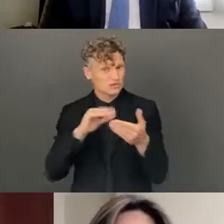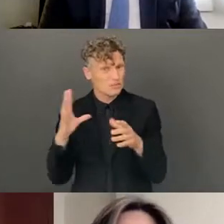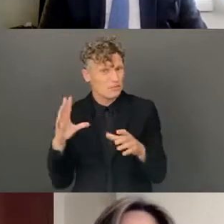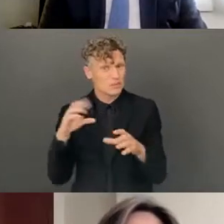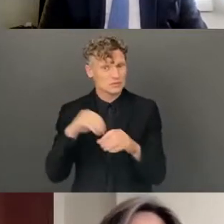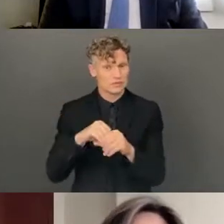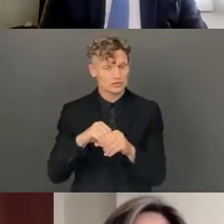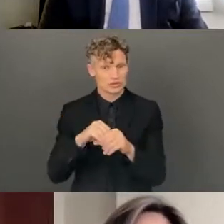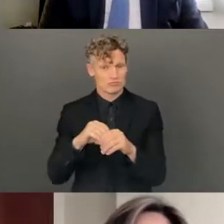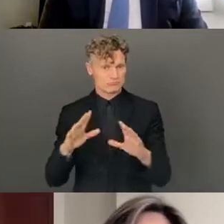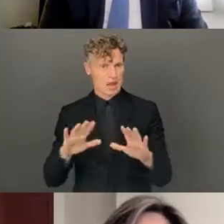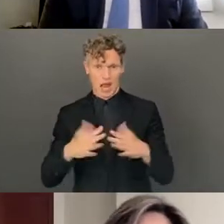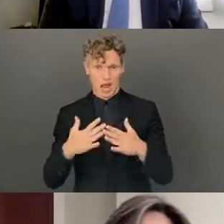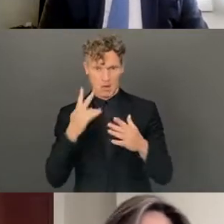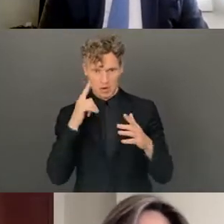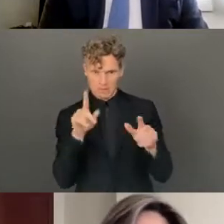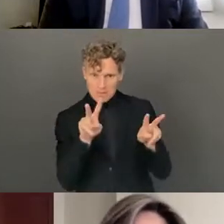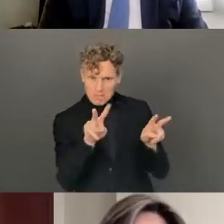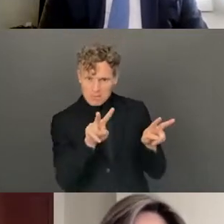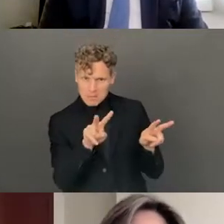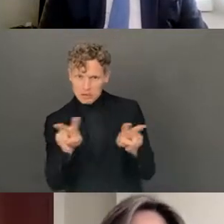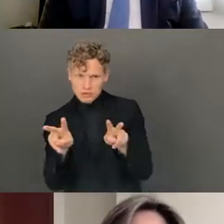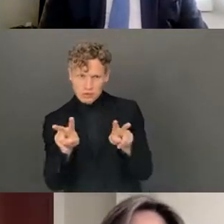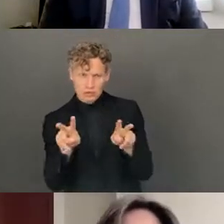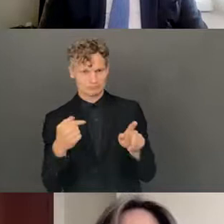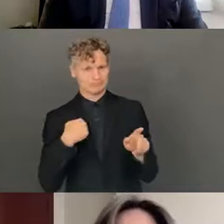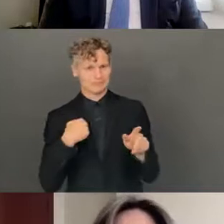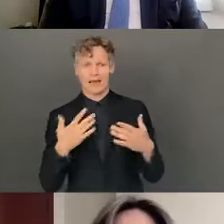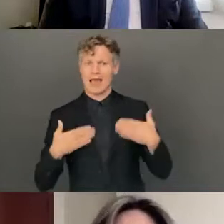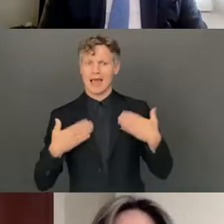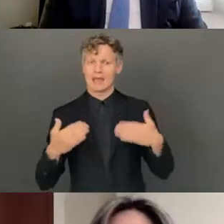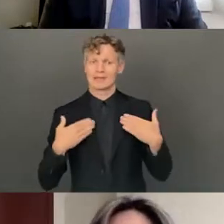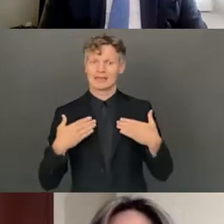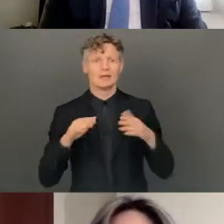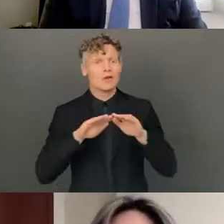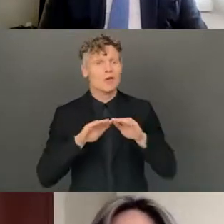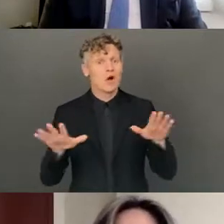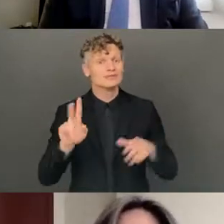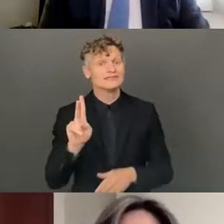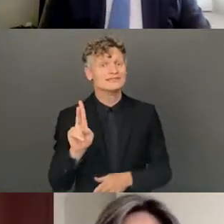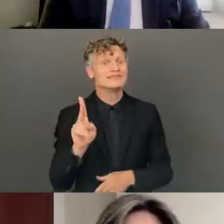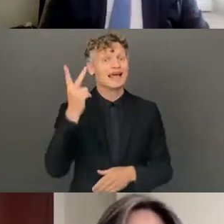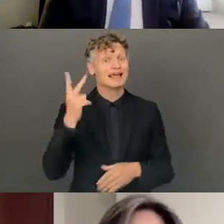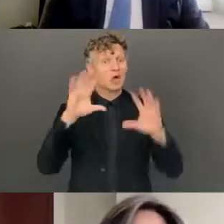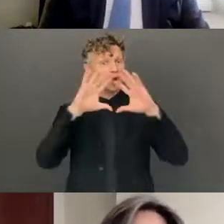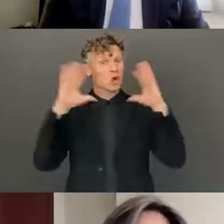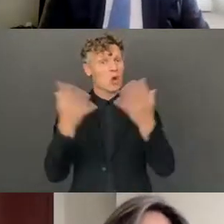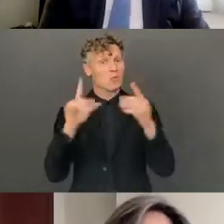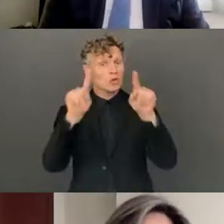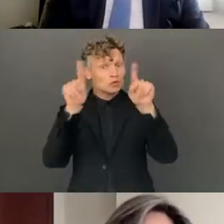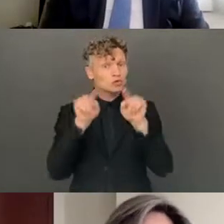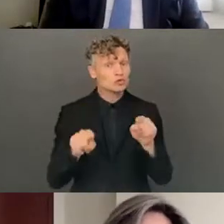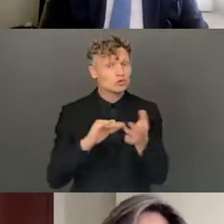et avec un sens, c'est un plaisir pour moi d'annoncer le lancement de l'enquête IDA Global sur une participation